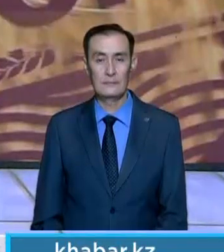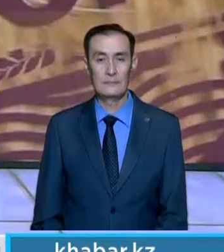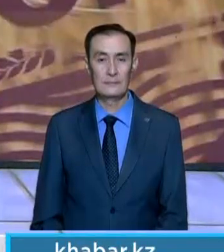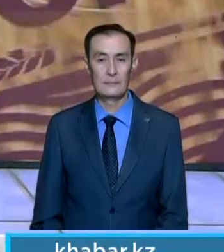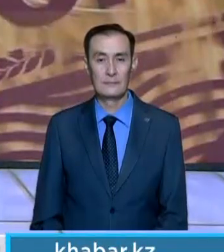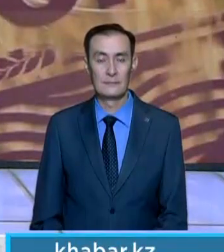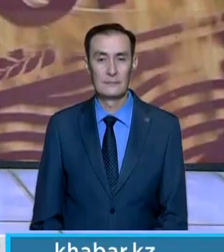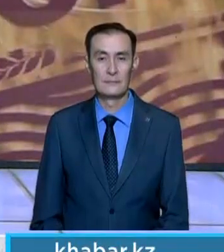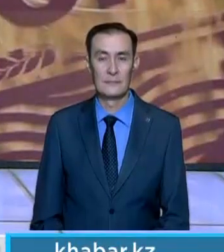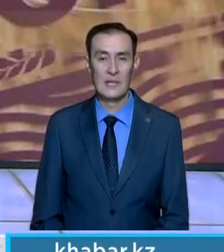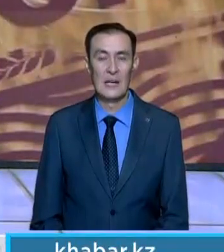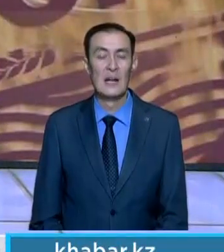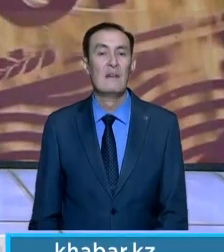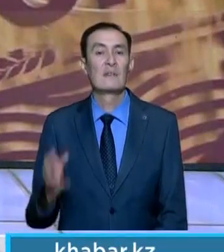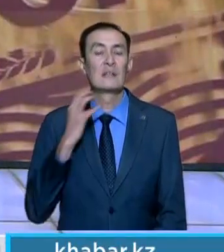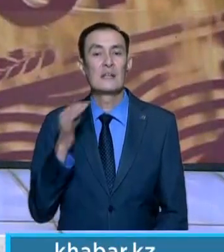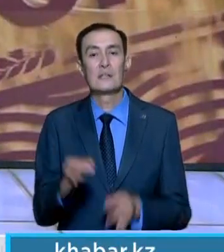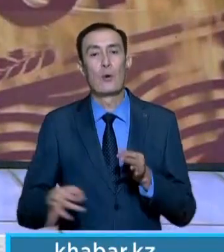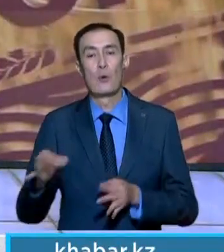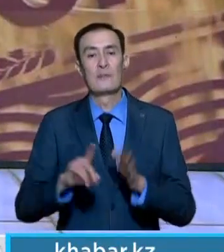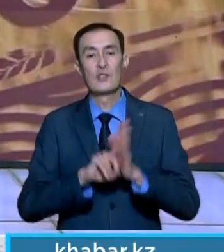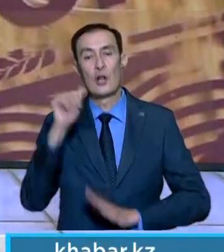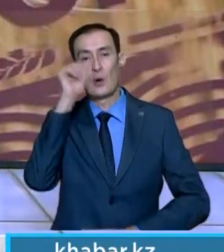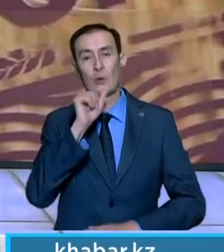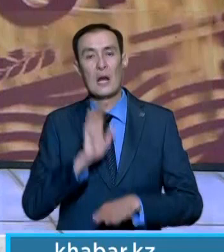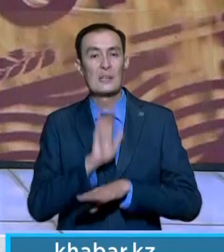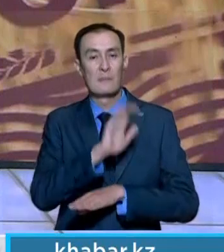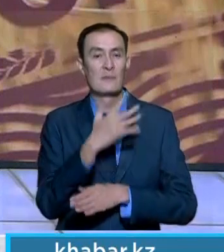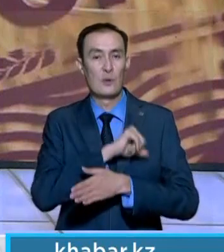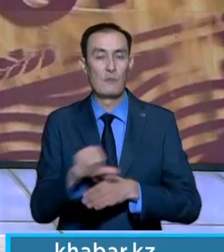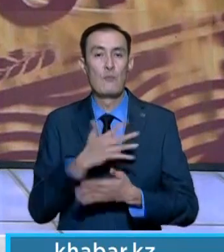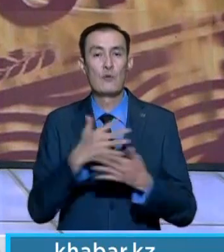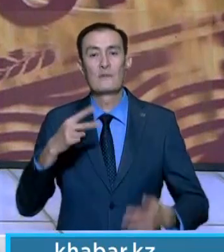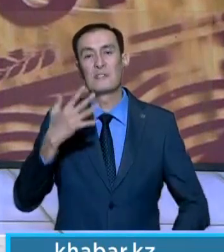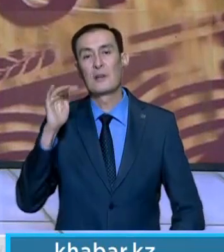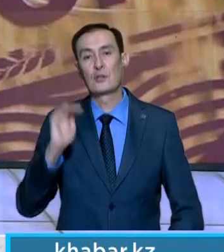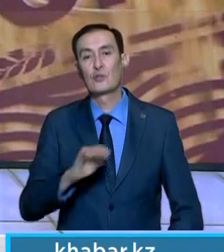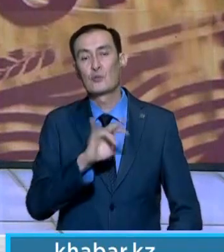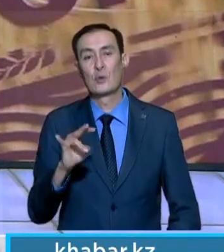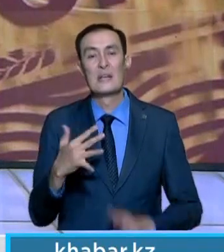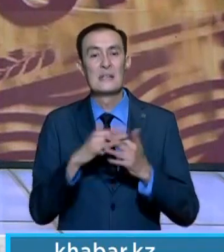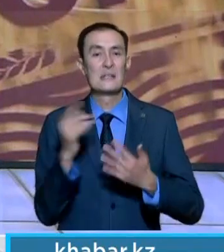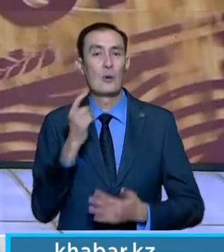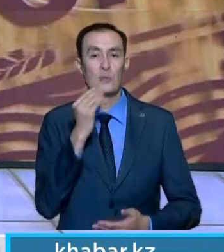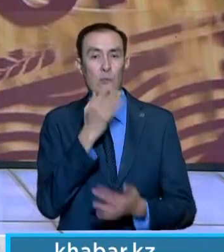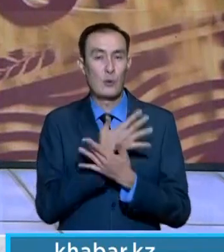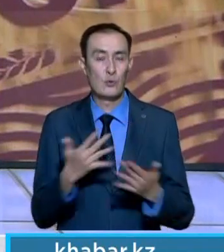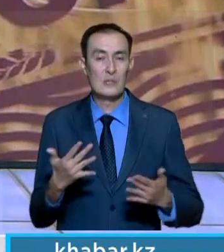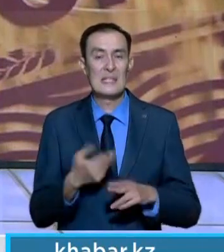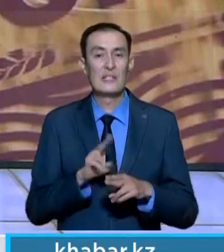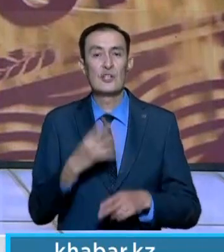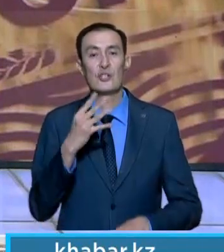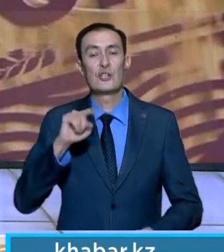И к другим темам. Кызылординская область с начала года экспортировала больше 25 тысяч тонн сельхозпродукции. Из них